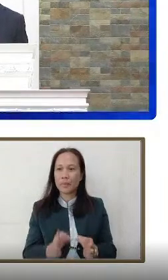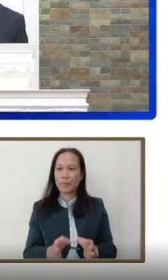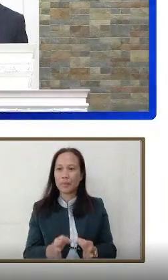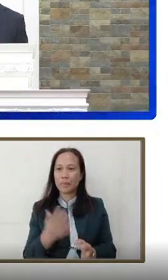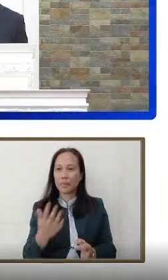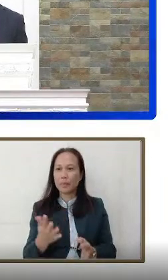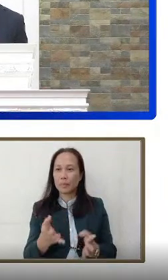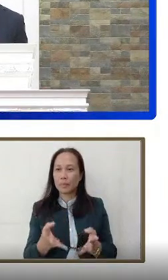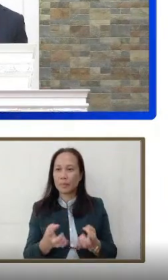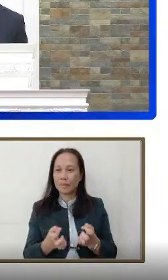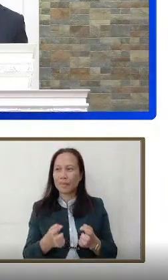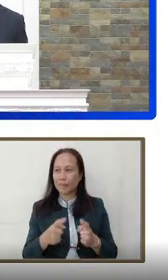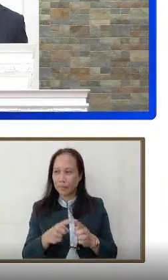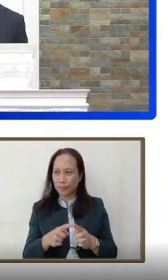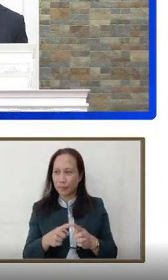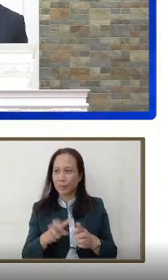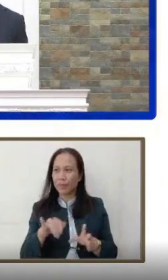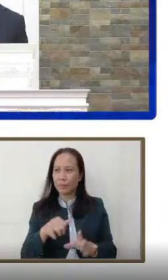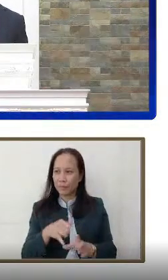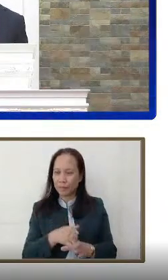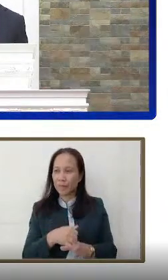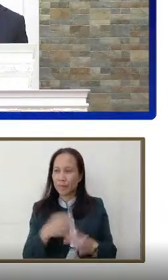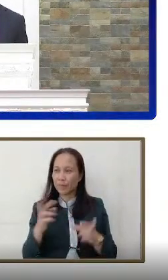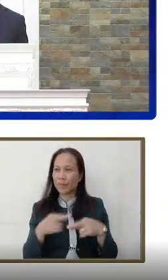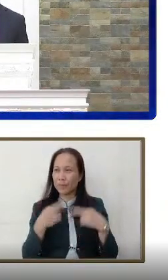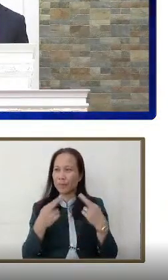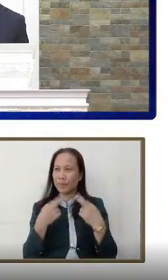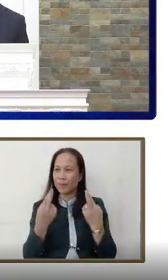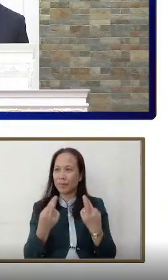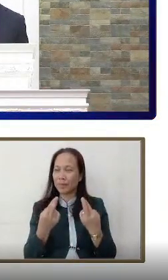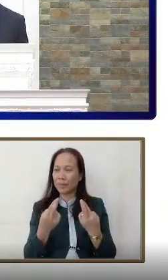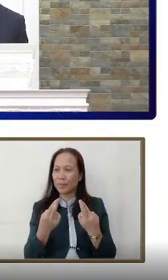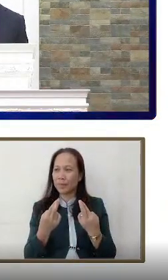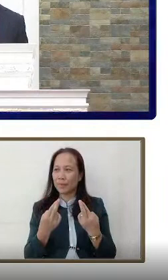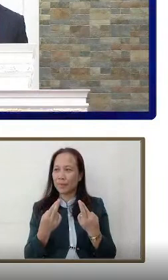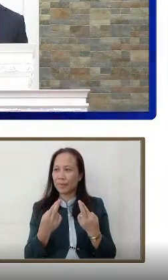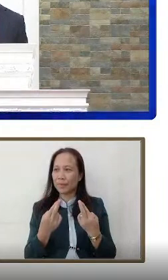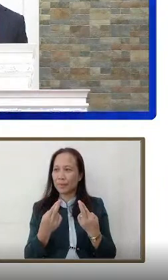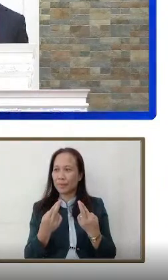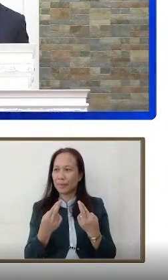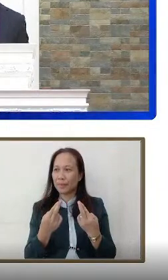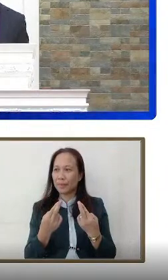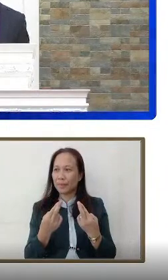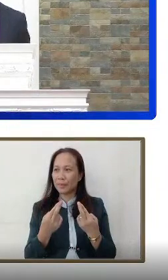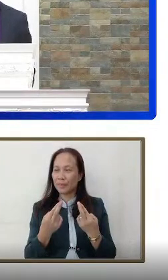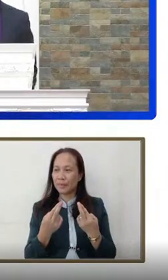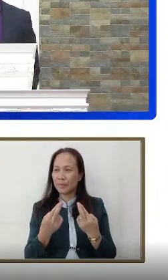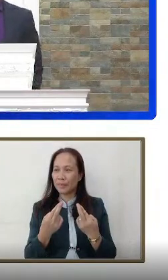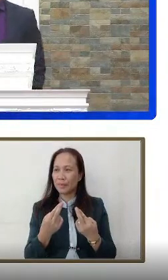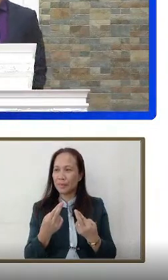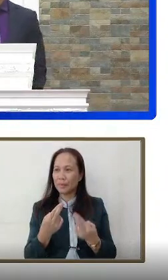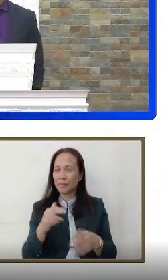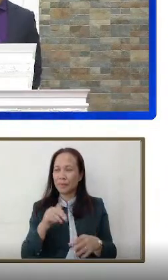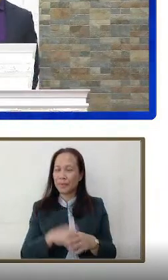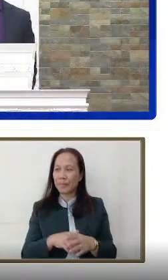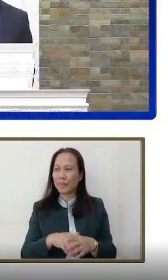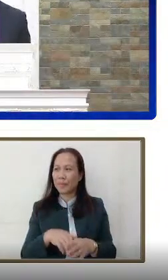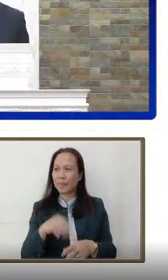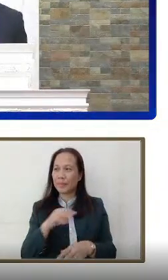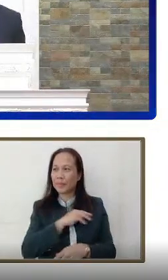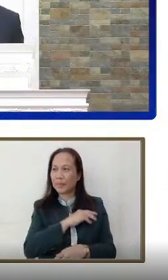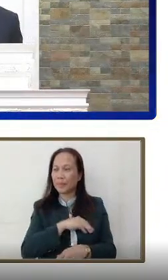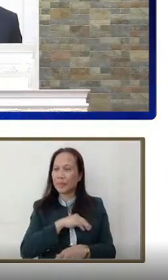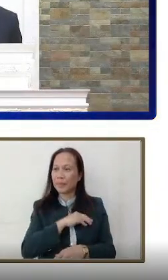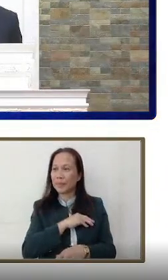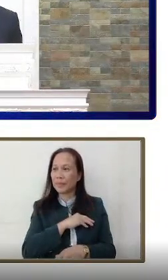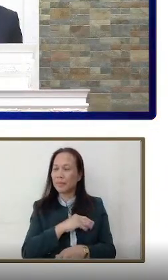sumama sa revival, ano? Sa mga ganyan, mga missions, no?